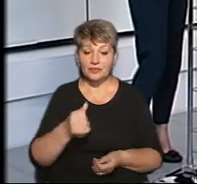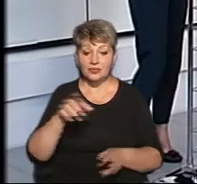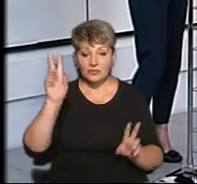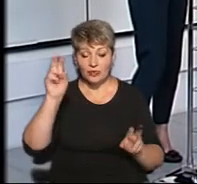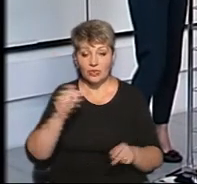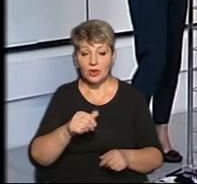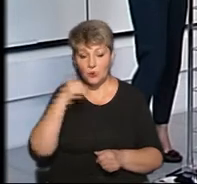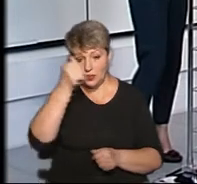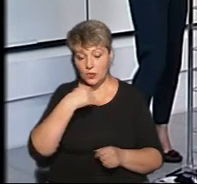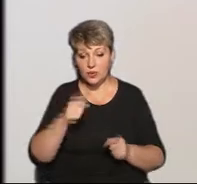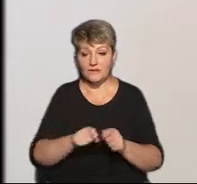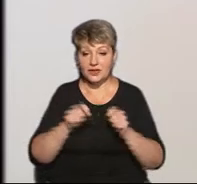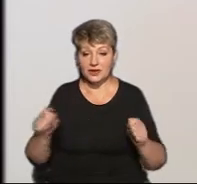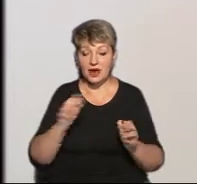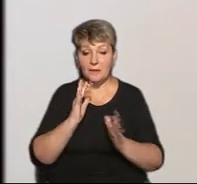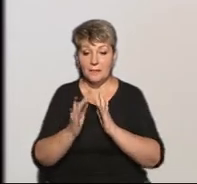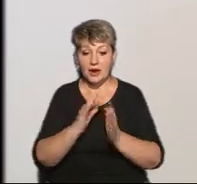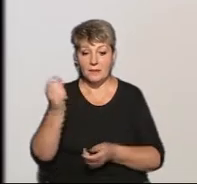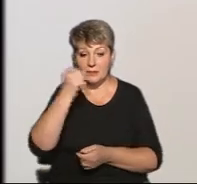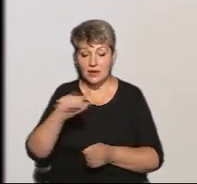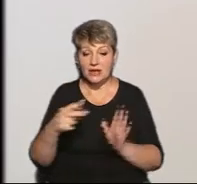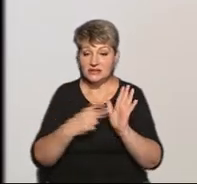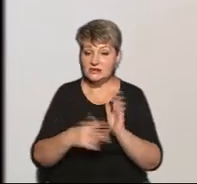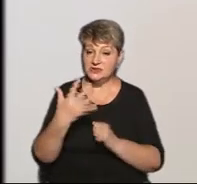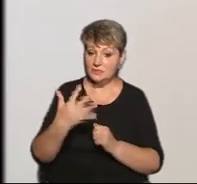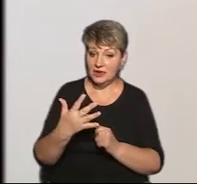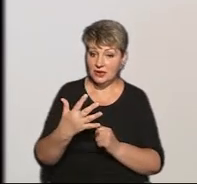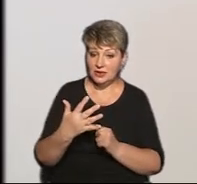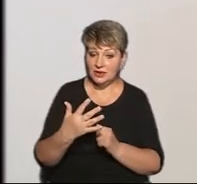рік відкриття парку «Перемога». Це 1975,